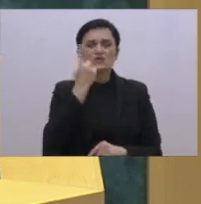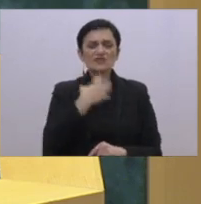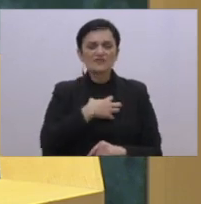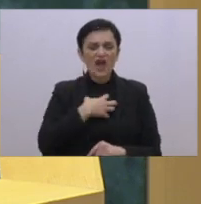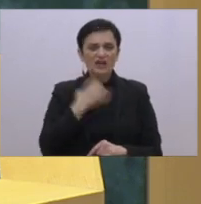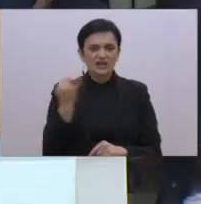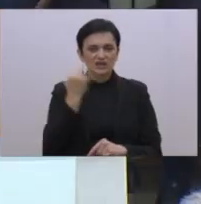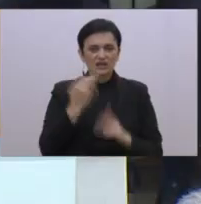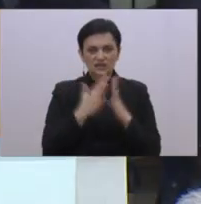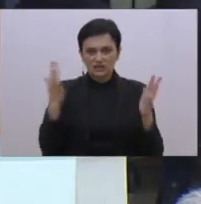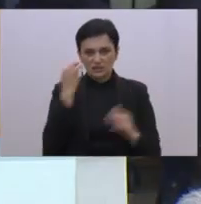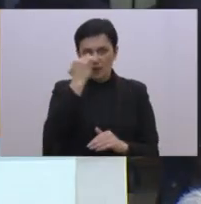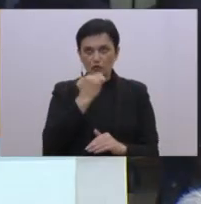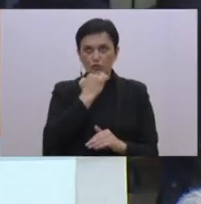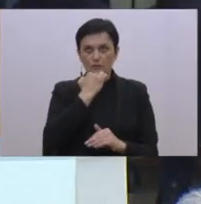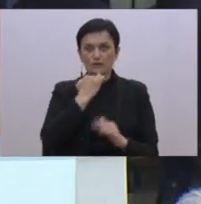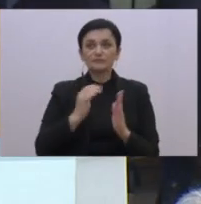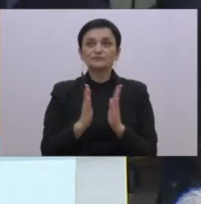ინტერესი. დიდი მადლობა.